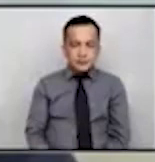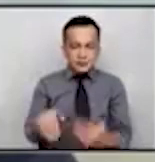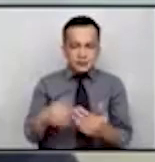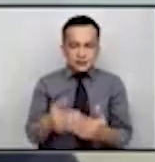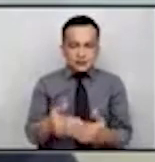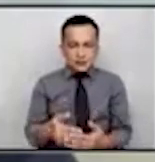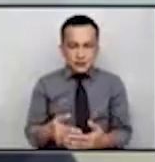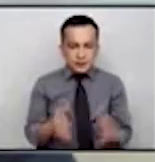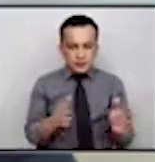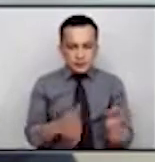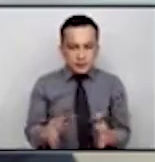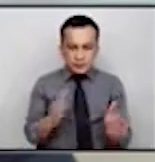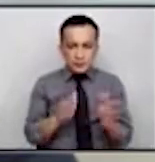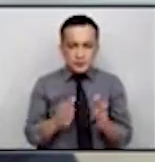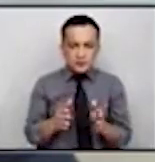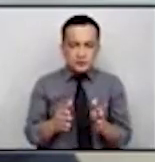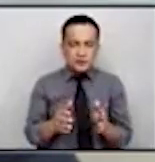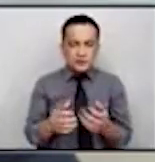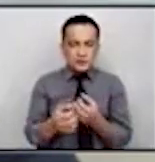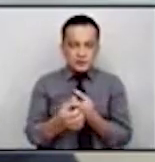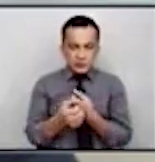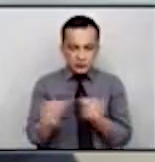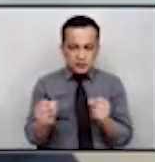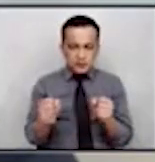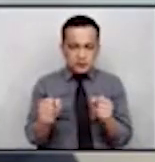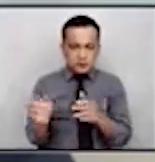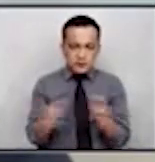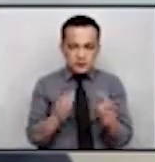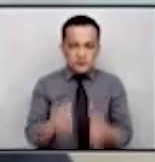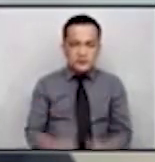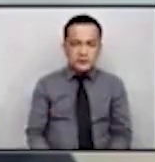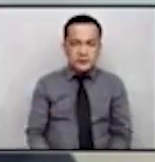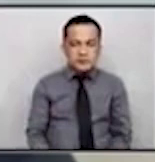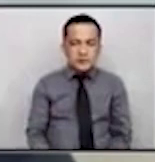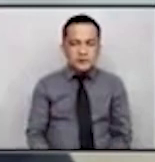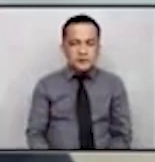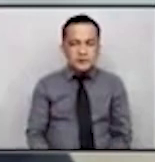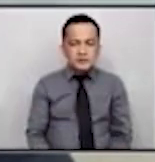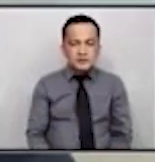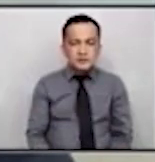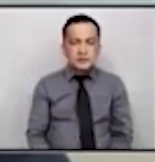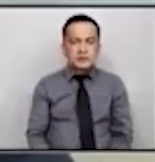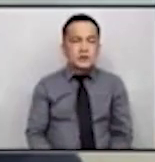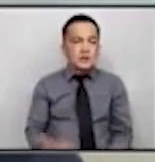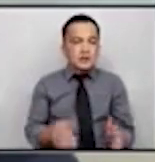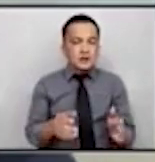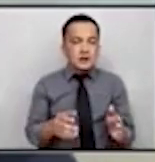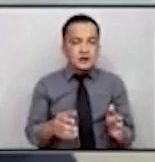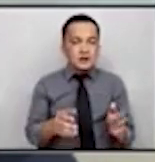na security plan at yung implementation nito ay